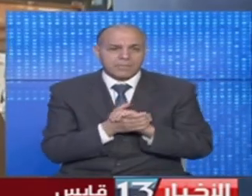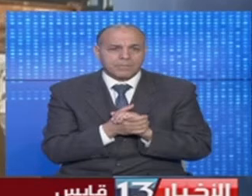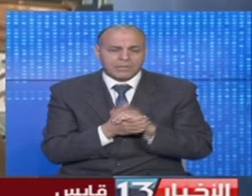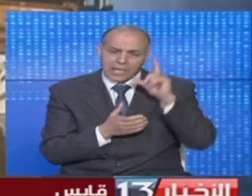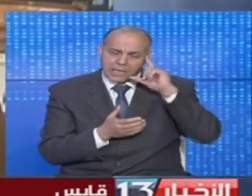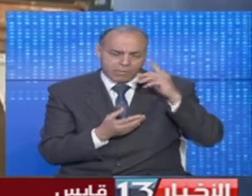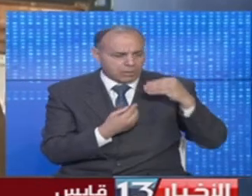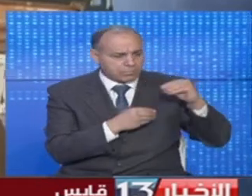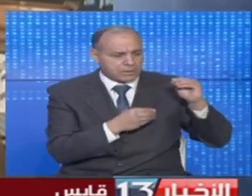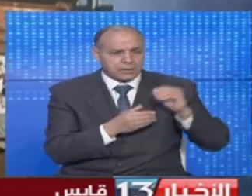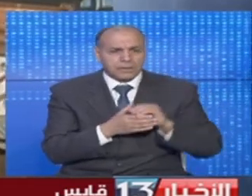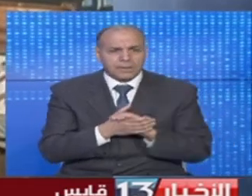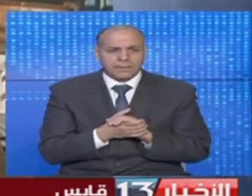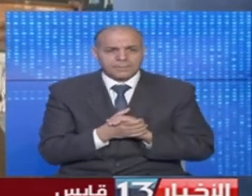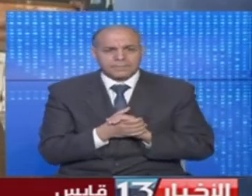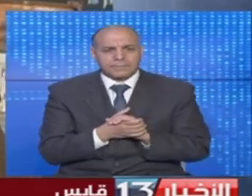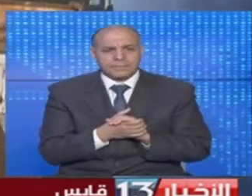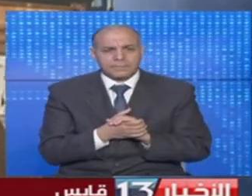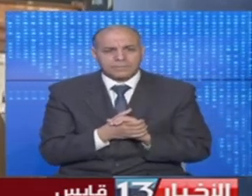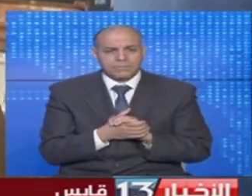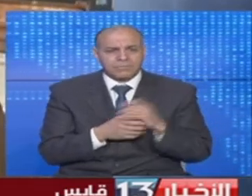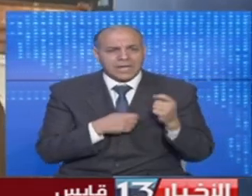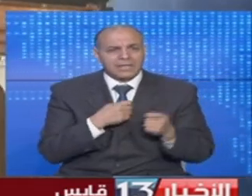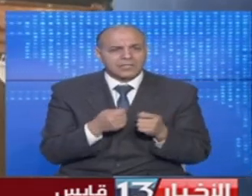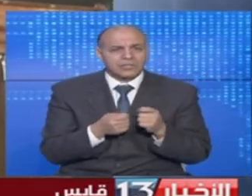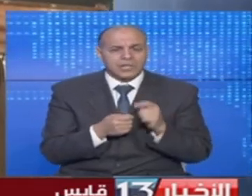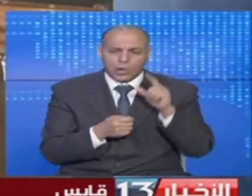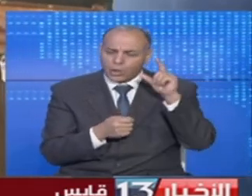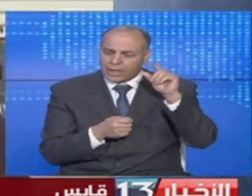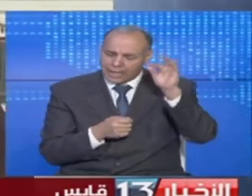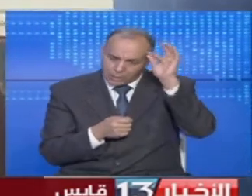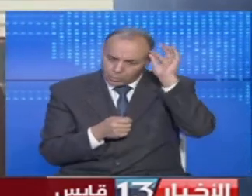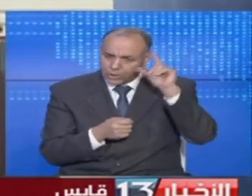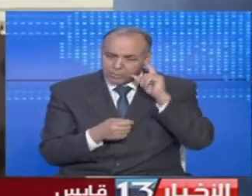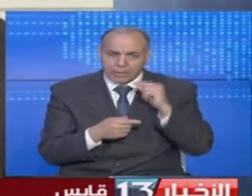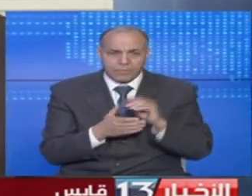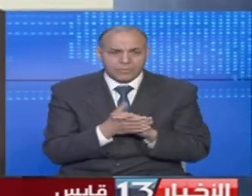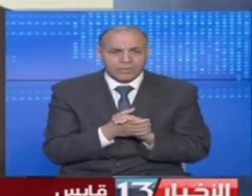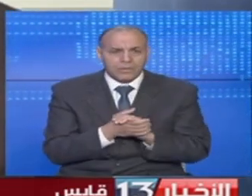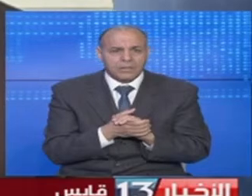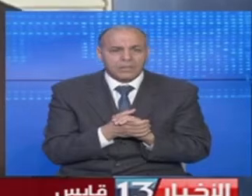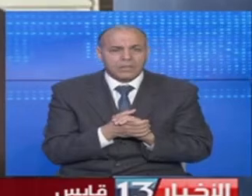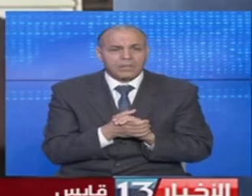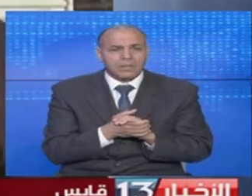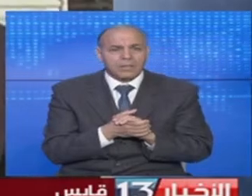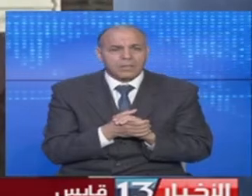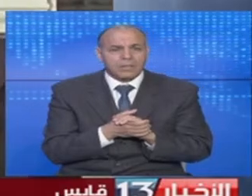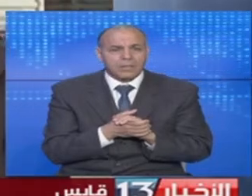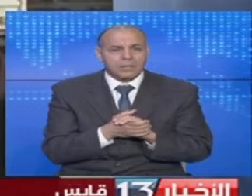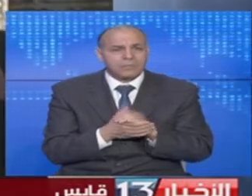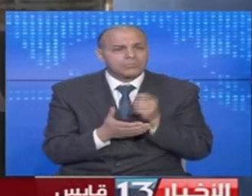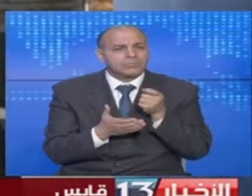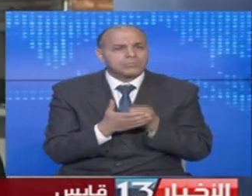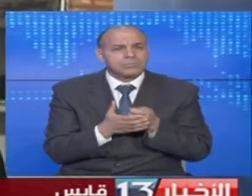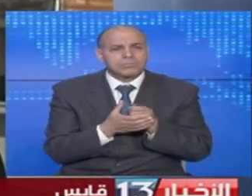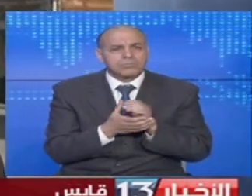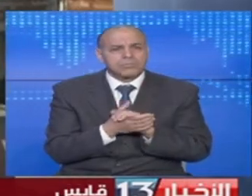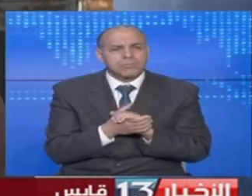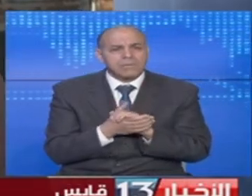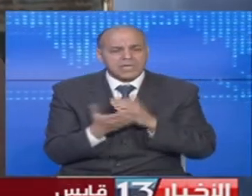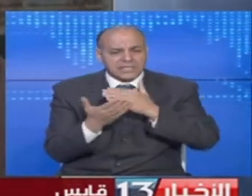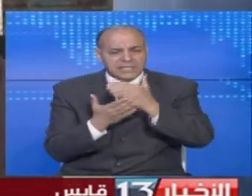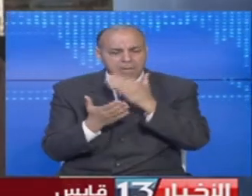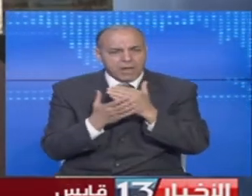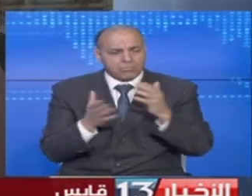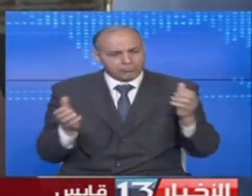ليبيا باستمرار، يعني تجاره متبادله بين ليبيا وتونس. انا من غرب الزاويه. جيت تهز بالضبط؟ هز الشمال ان